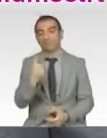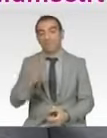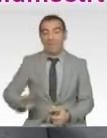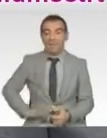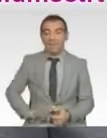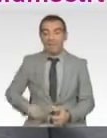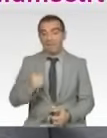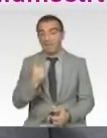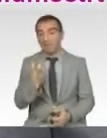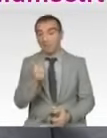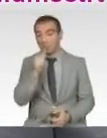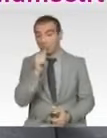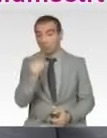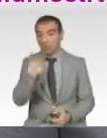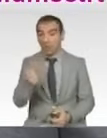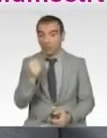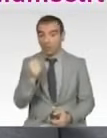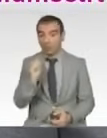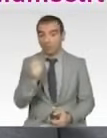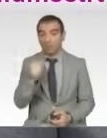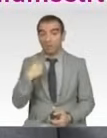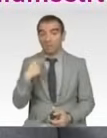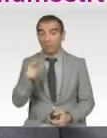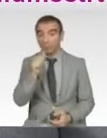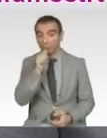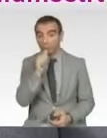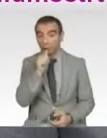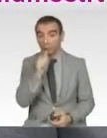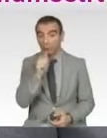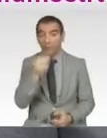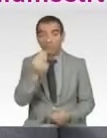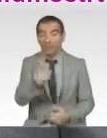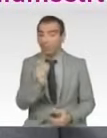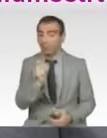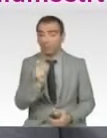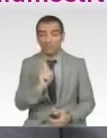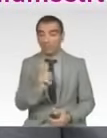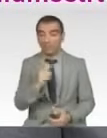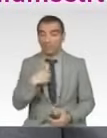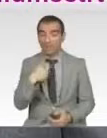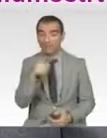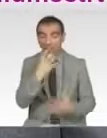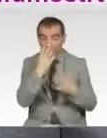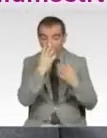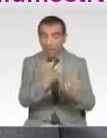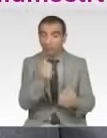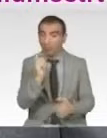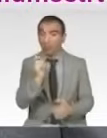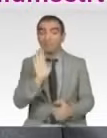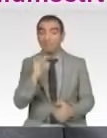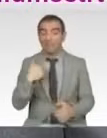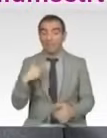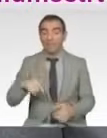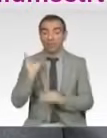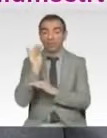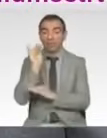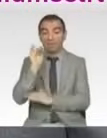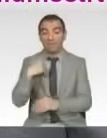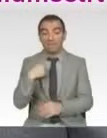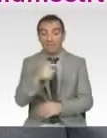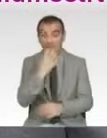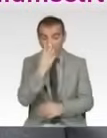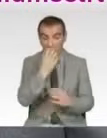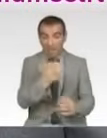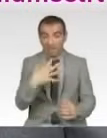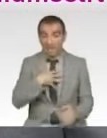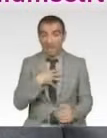evladından bir bardak su istediğin gün o diyecek ki ben senin suyunu getirmek zorunda değilim. Ben sana bakmak zorunda değilim. Bu benim hayatım. Ben sana bakarken